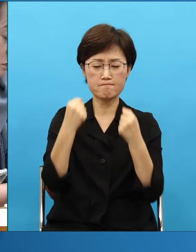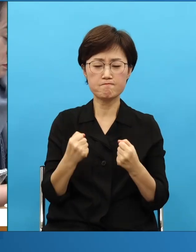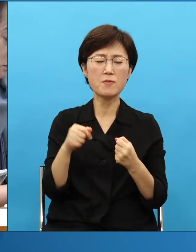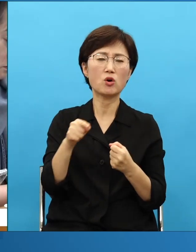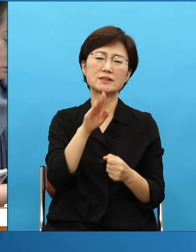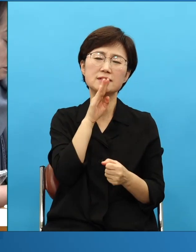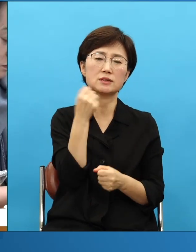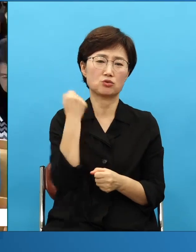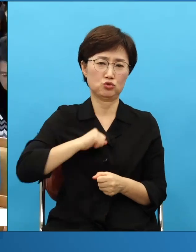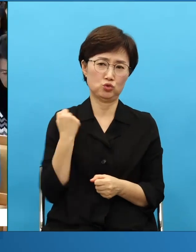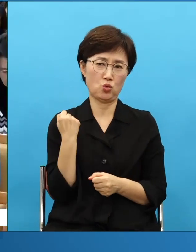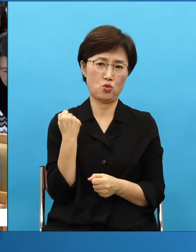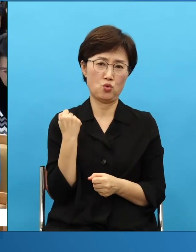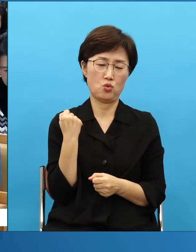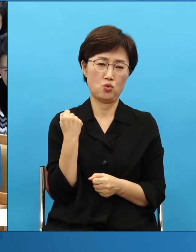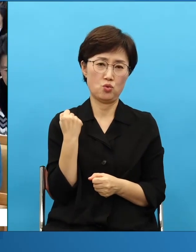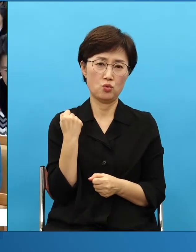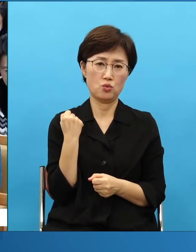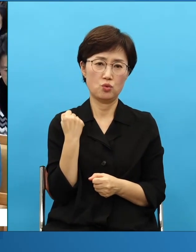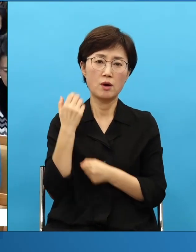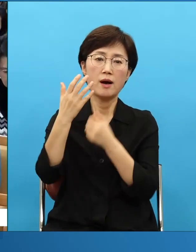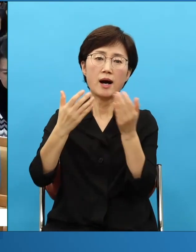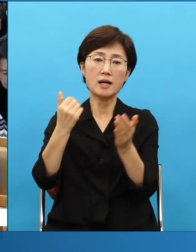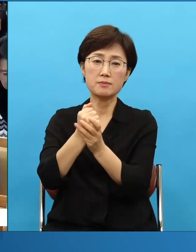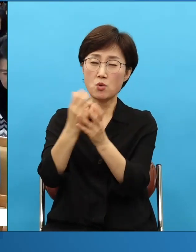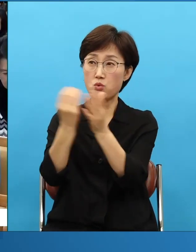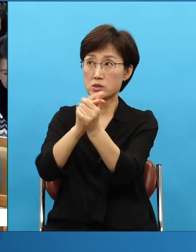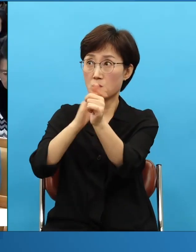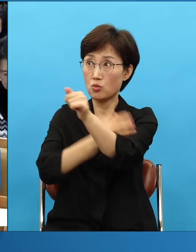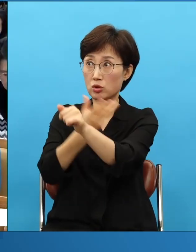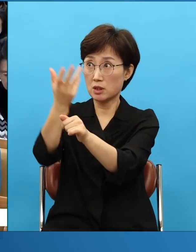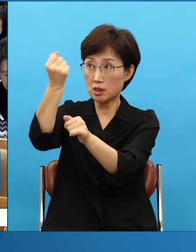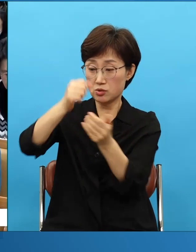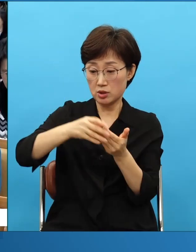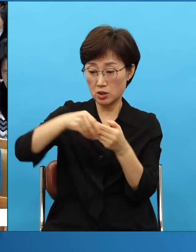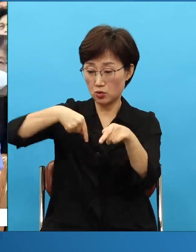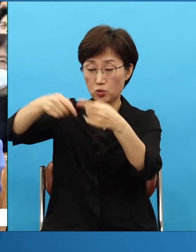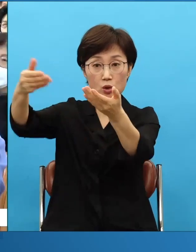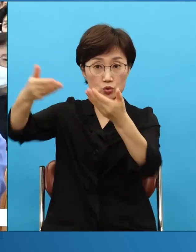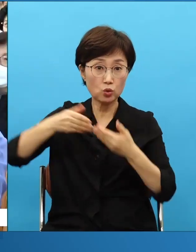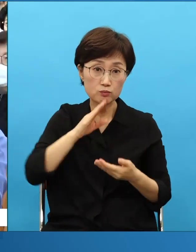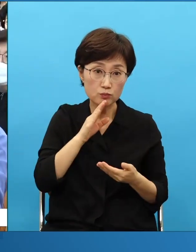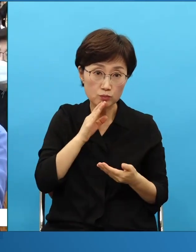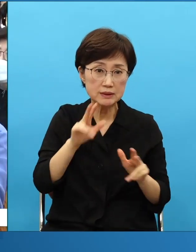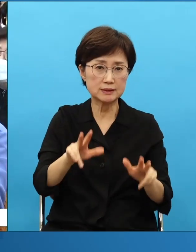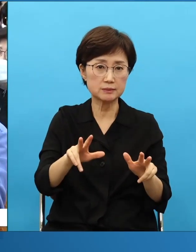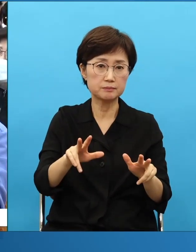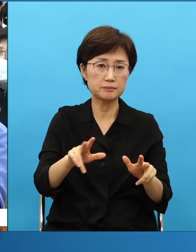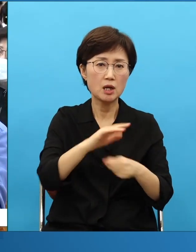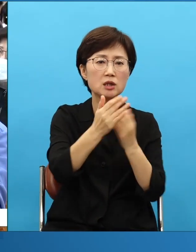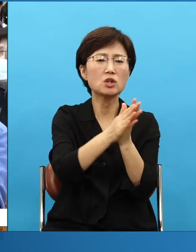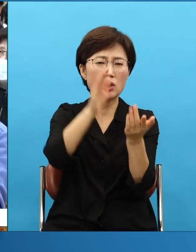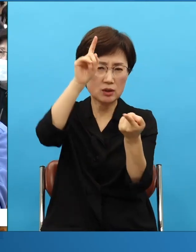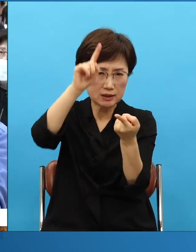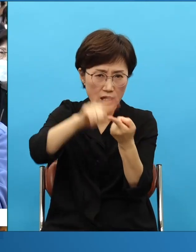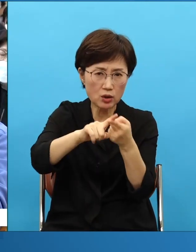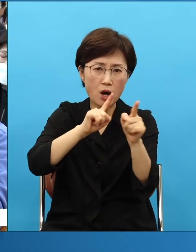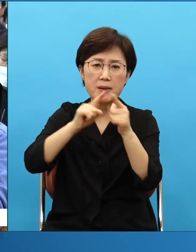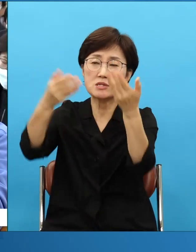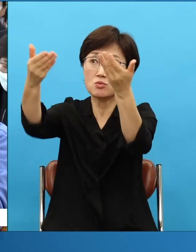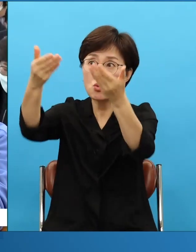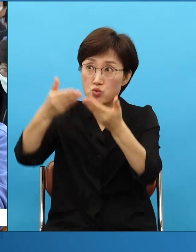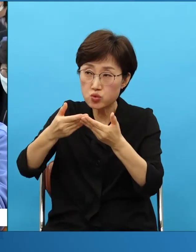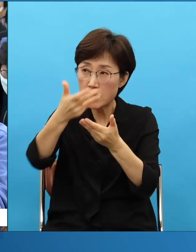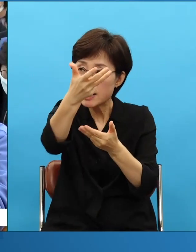것이라고 말하며 하나님은 절대 주권으로 세계복음화 하시기 때문에 지금도 성경 그대로 역사하는